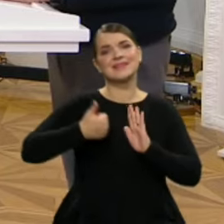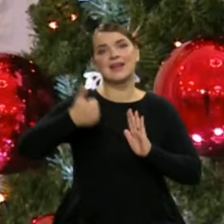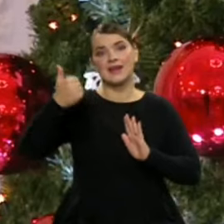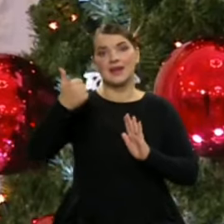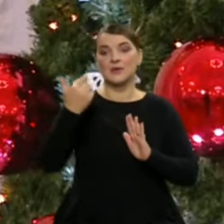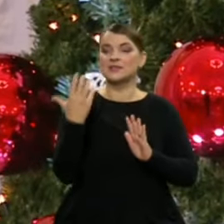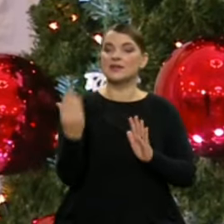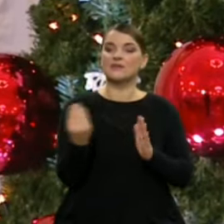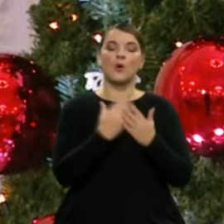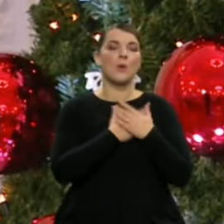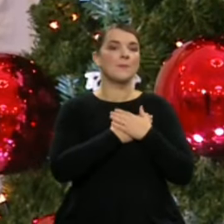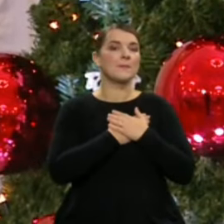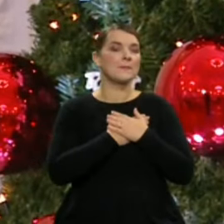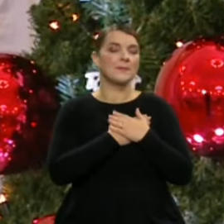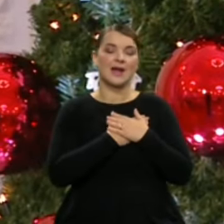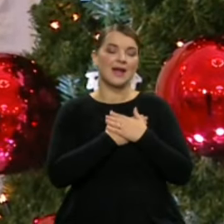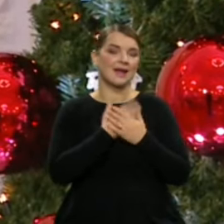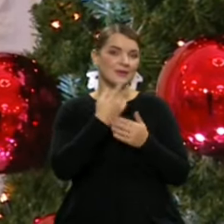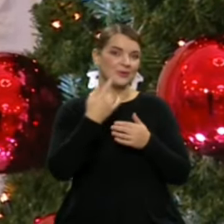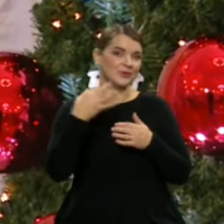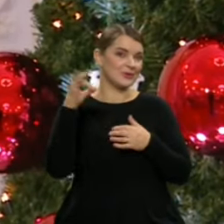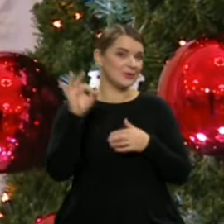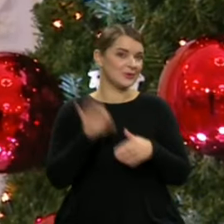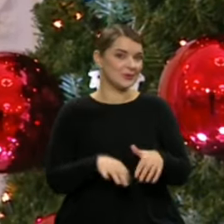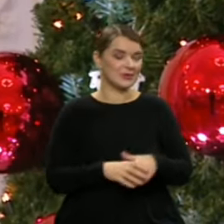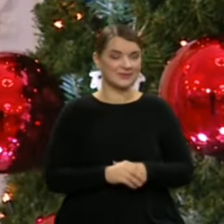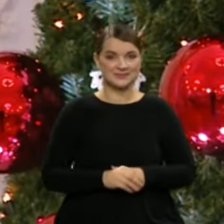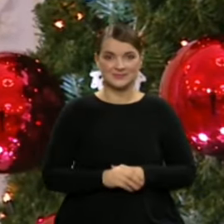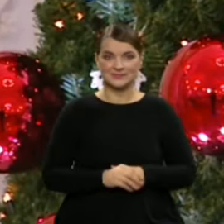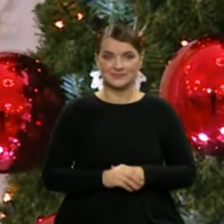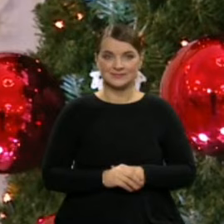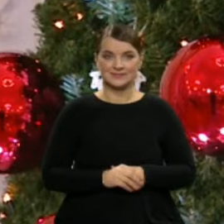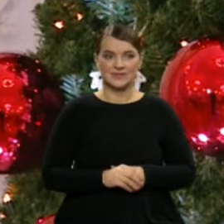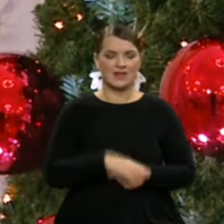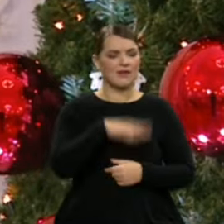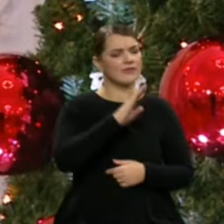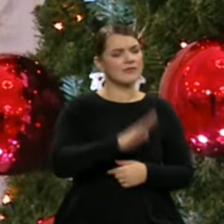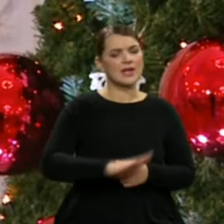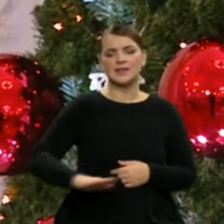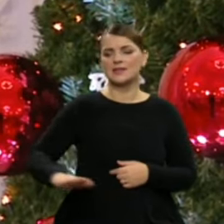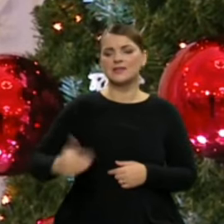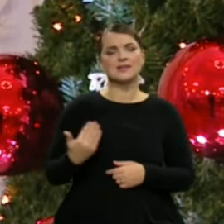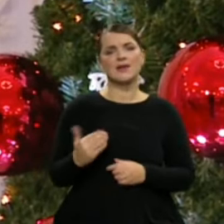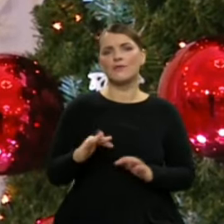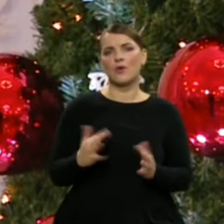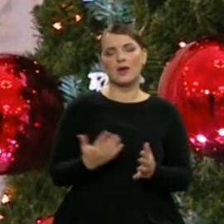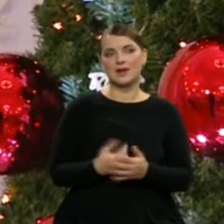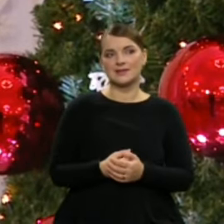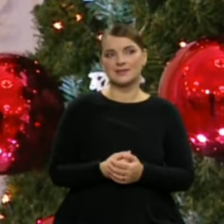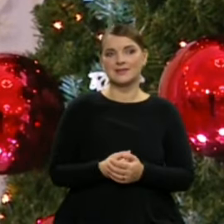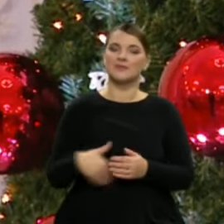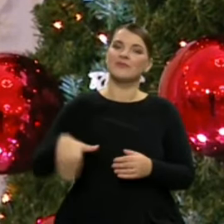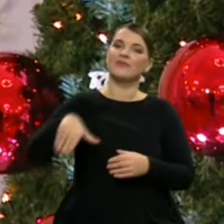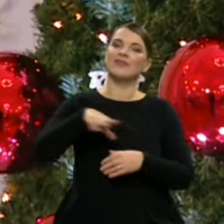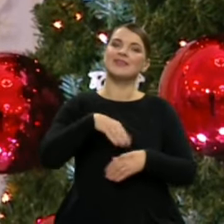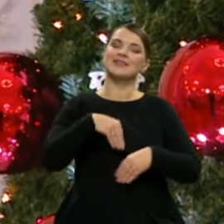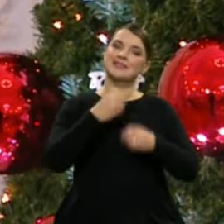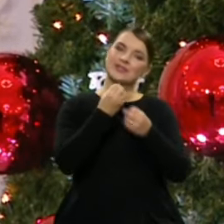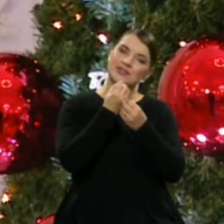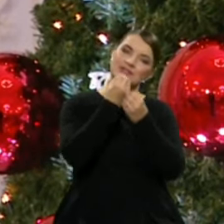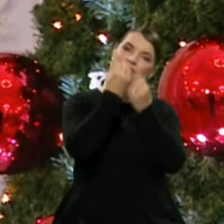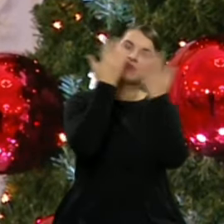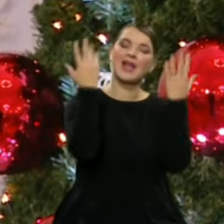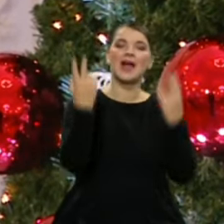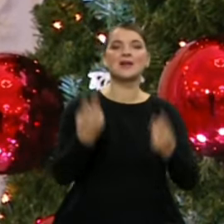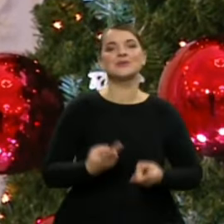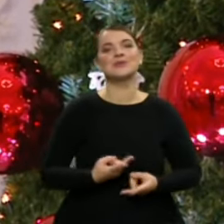begalinė. Galėtų atrodyti, kad vaikystė tai metas, kai viskas turėtų būti šviesu, džiugu, spalvuota